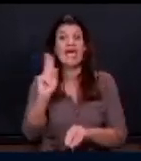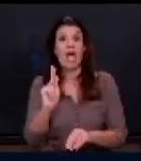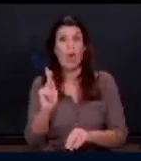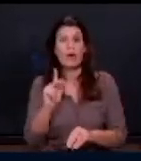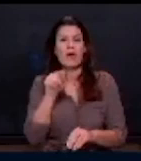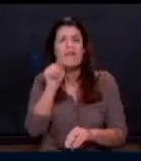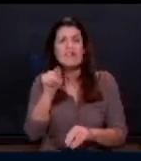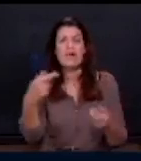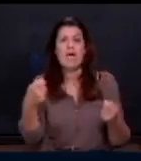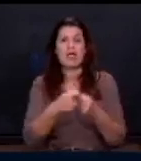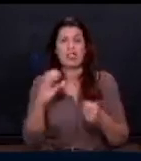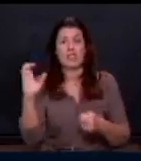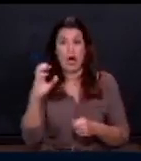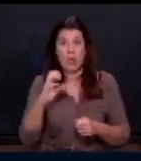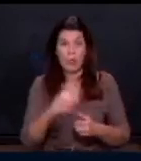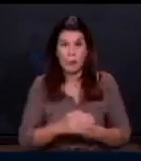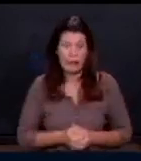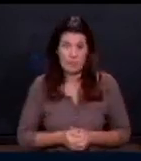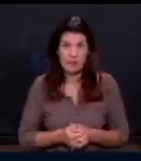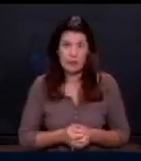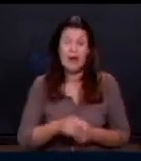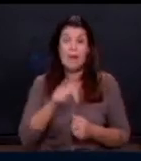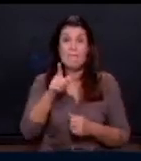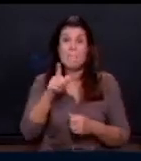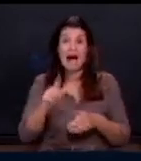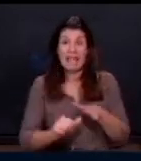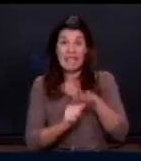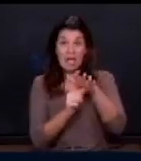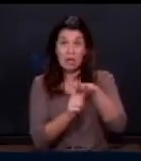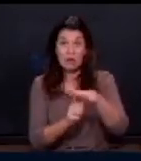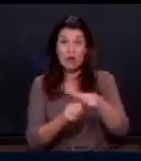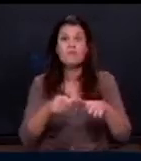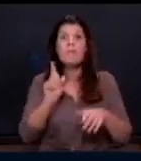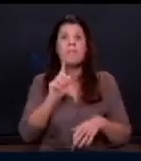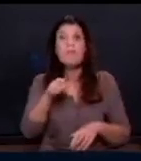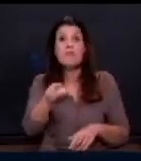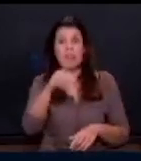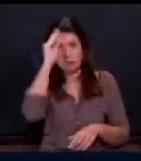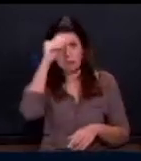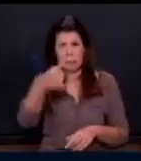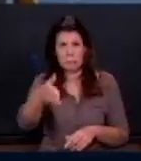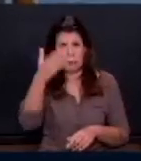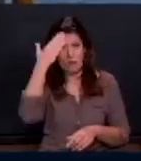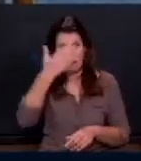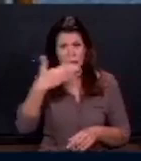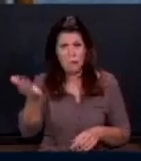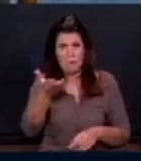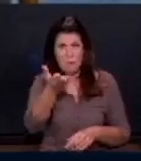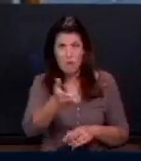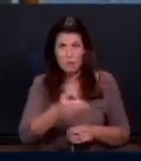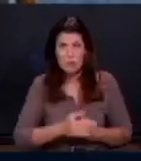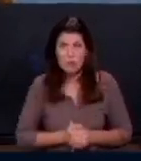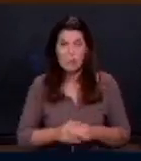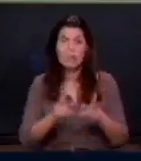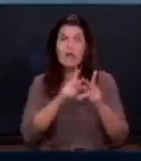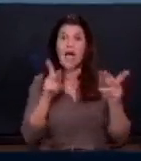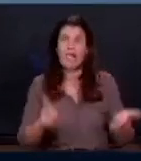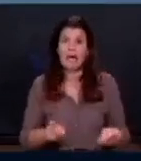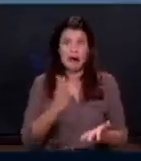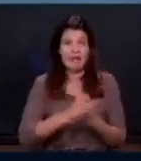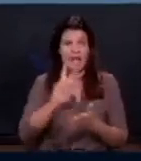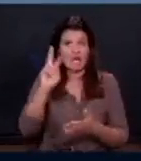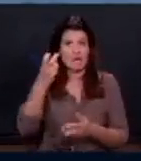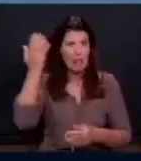של חברת קרוג'ן הבינלאומית יושב בין היתר מיודענו, המנהל הקוויתי סייד עלי אל שואיב. הקרן גייסה בעבר סכומי